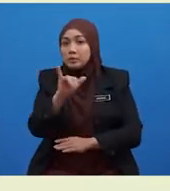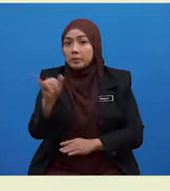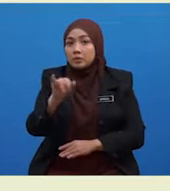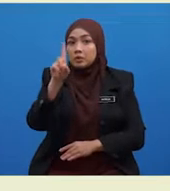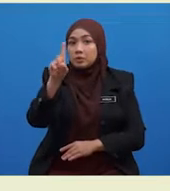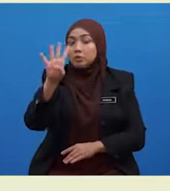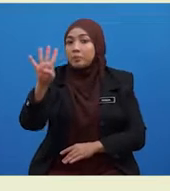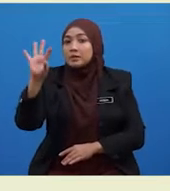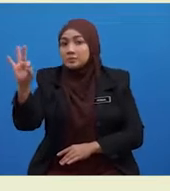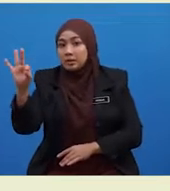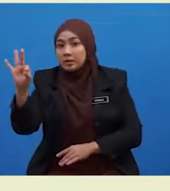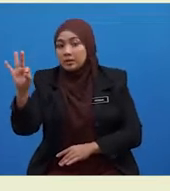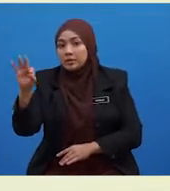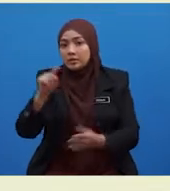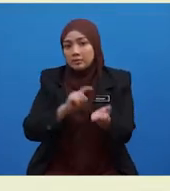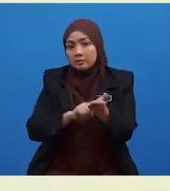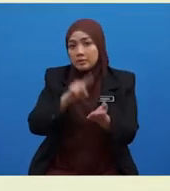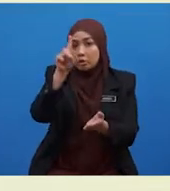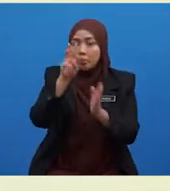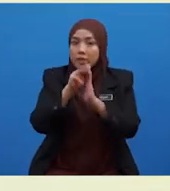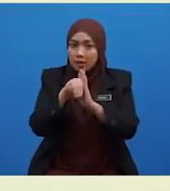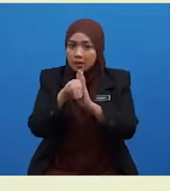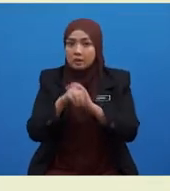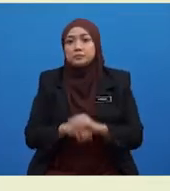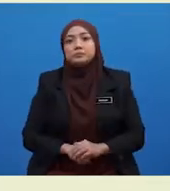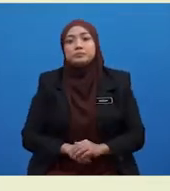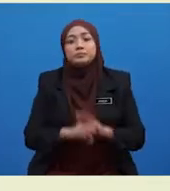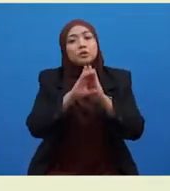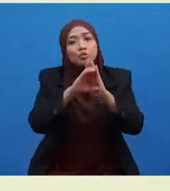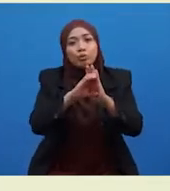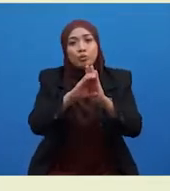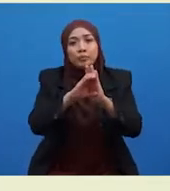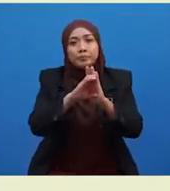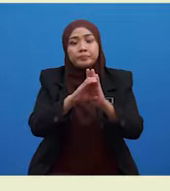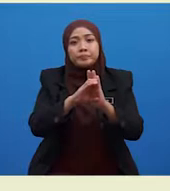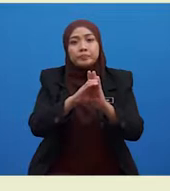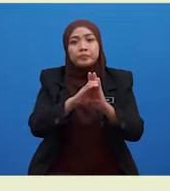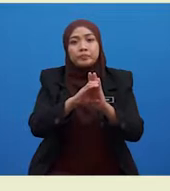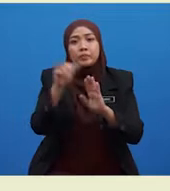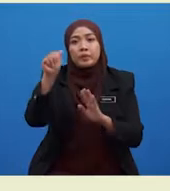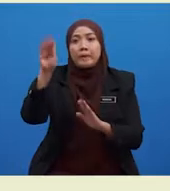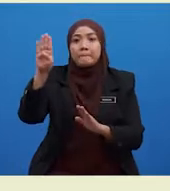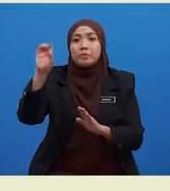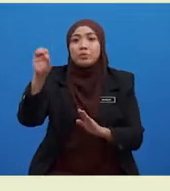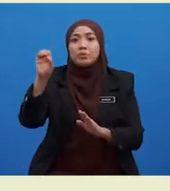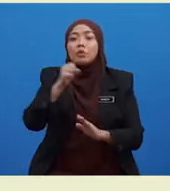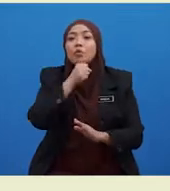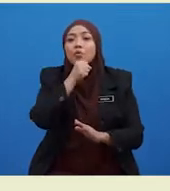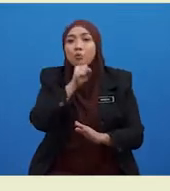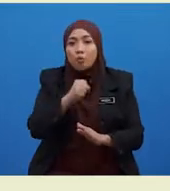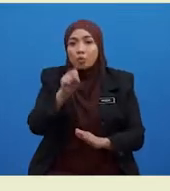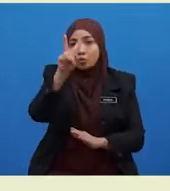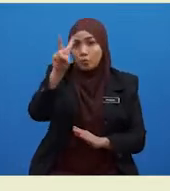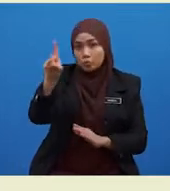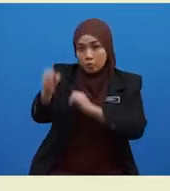dengan 149 denyutan nadi seminit. Contoh, Abu umur 21